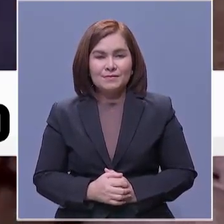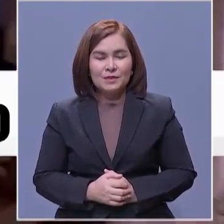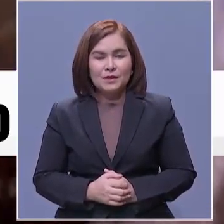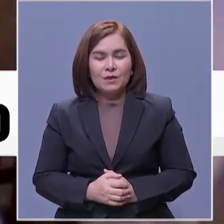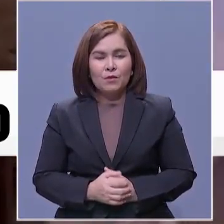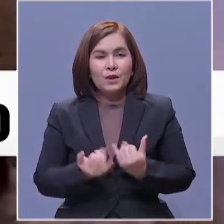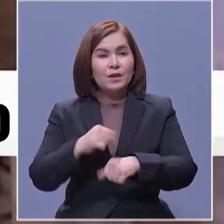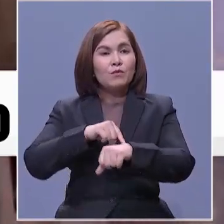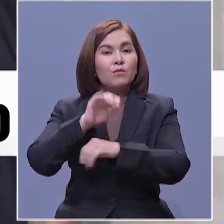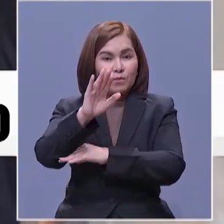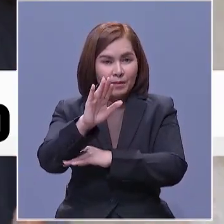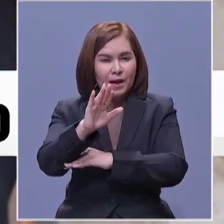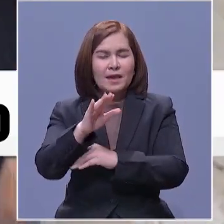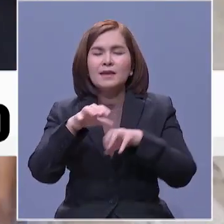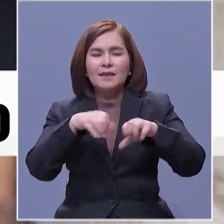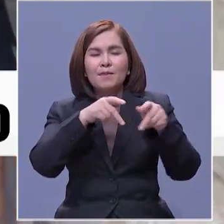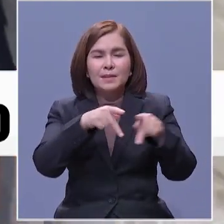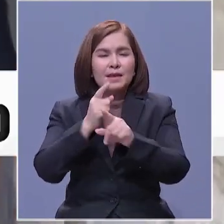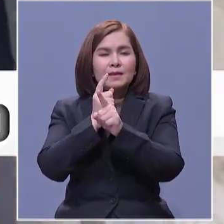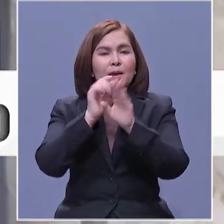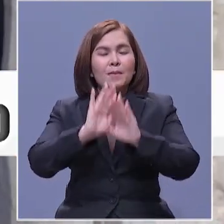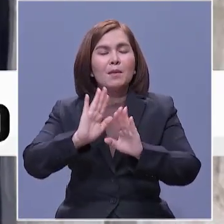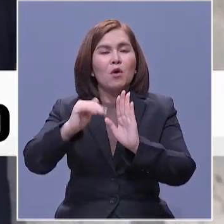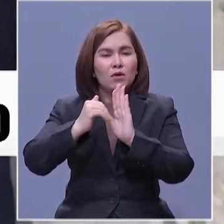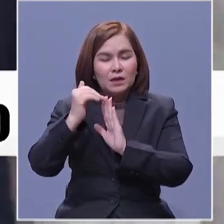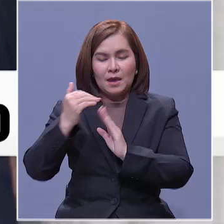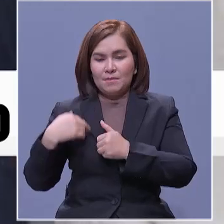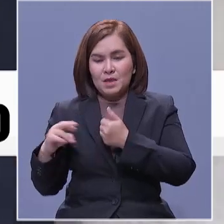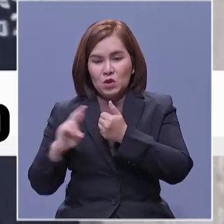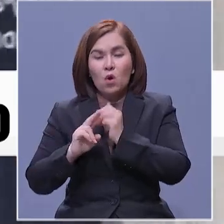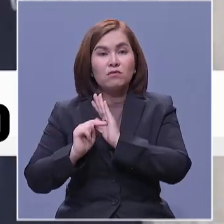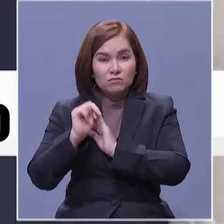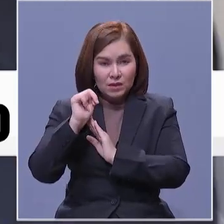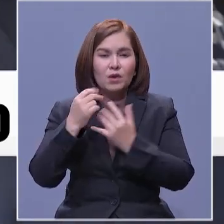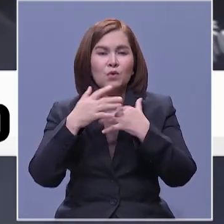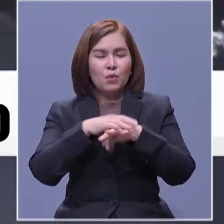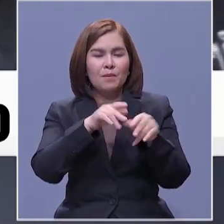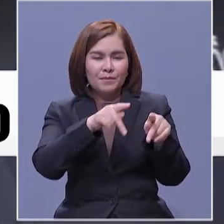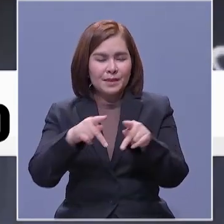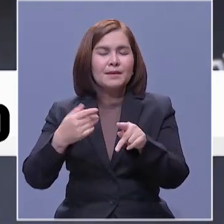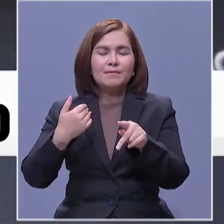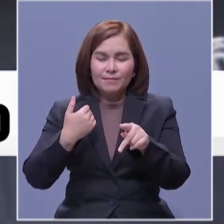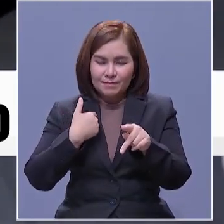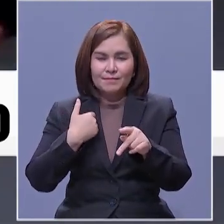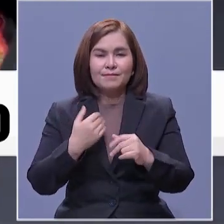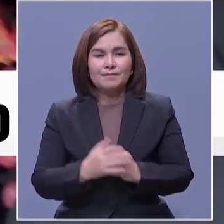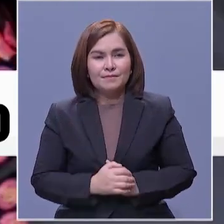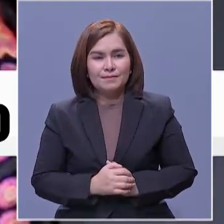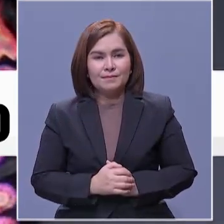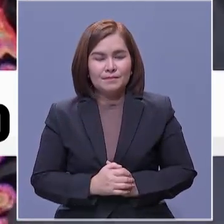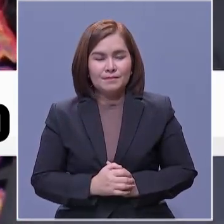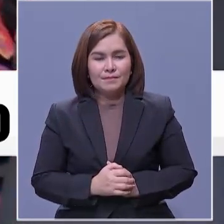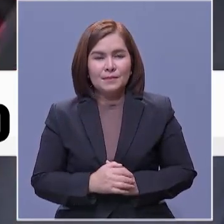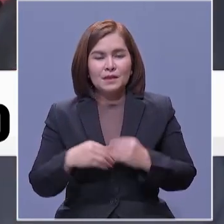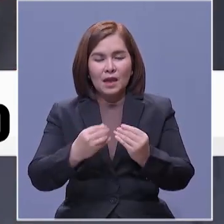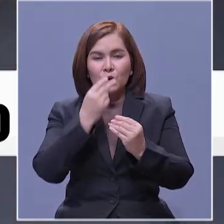งบ่ายโมงเนี่ยจะมีพิธีสู่ขวัญโดยจะมีท่านรองผู้ว่าราชการจังหวัดน่านเข้าร่วมในพิธีด้วยนี่คือบรรยากาศที่เกิด